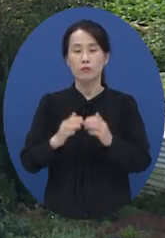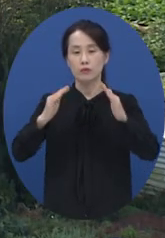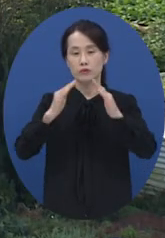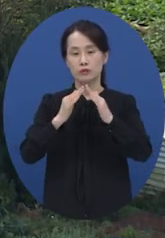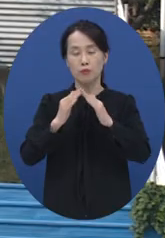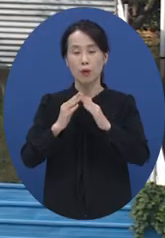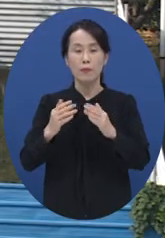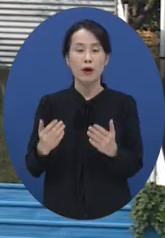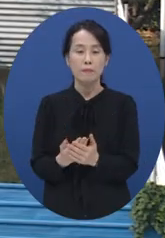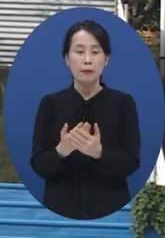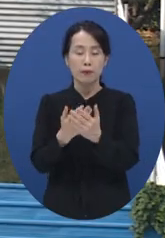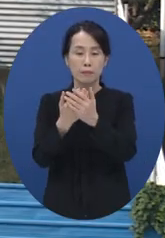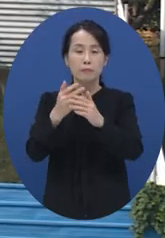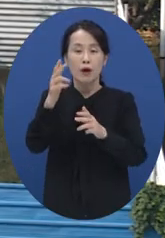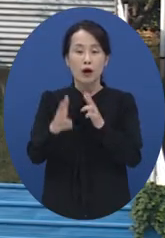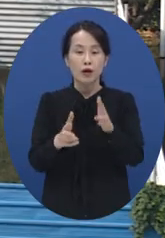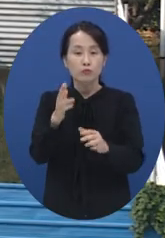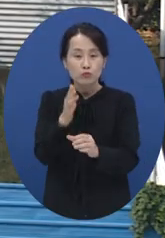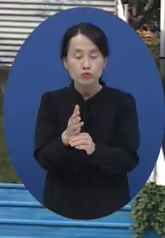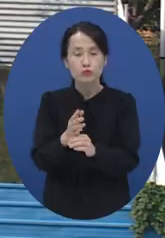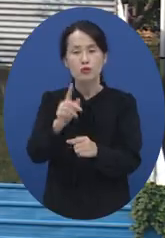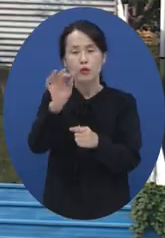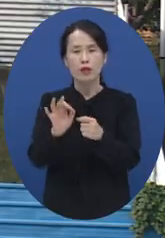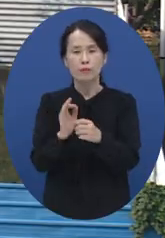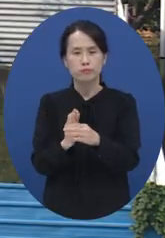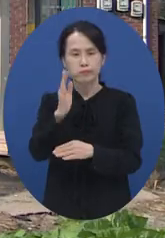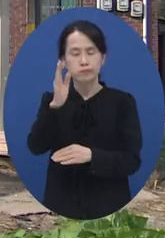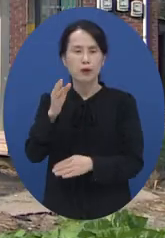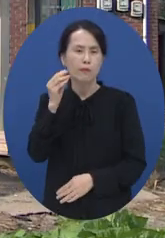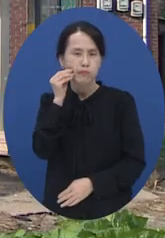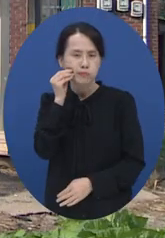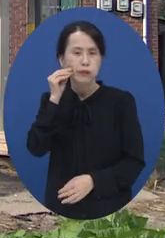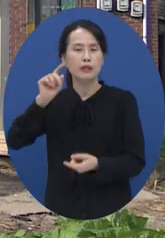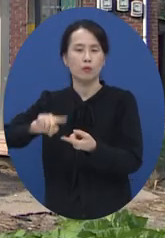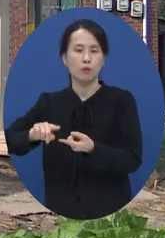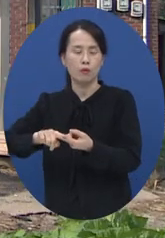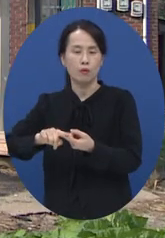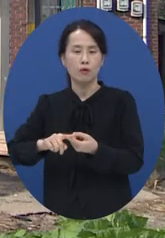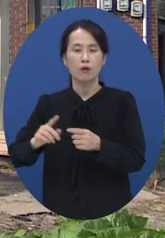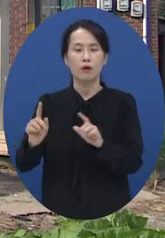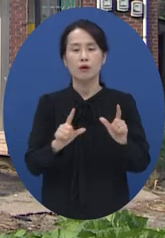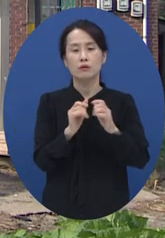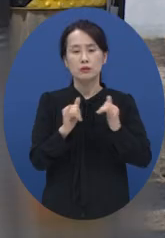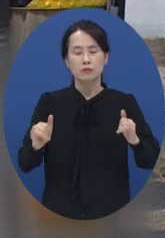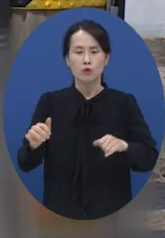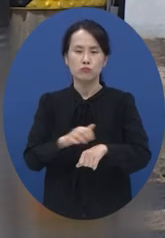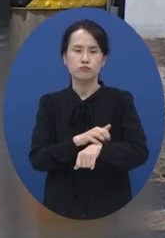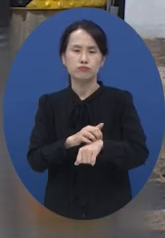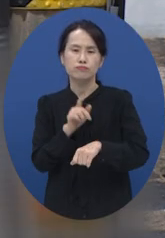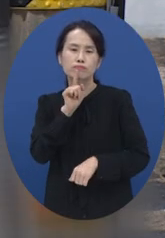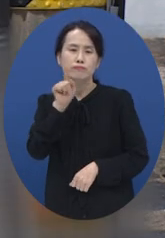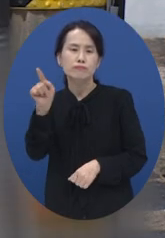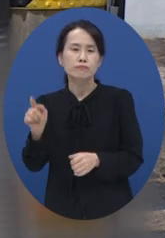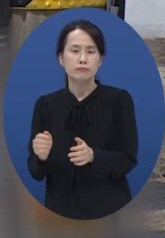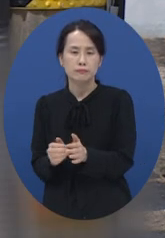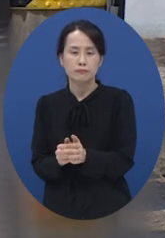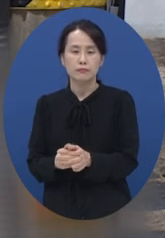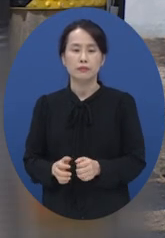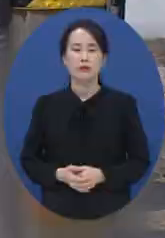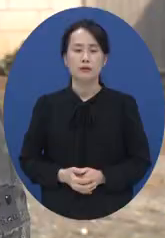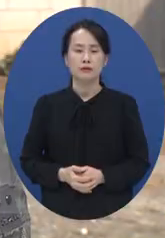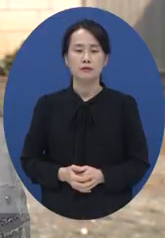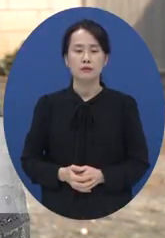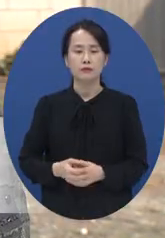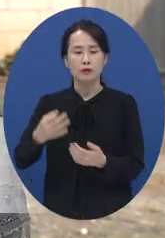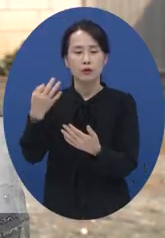개발 사업이 추진 중인 때 심지어 넘 때 지지부진한 상황 때문에 지구 안에 거주하는 시민들은 불편을 호소하고 있습니다